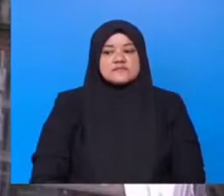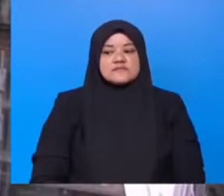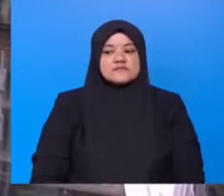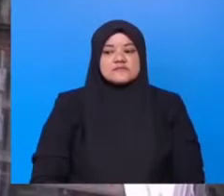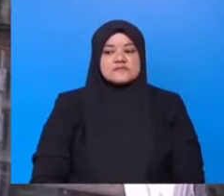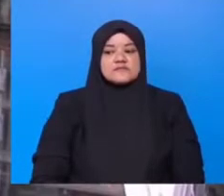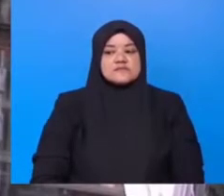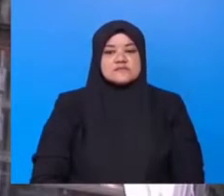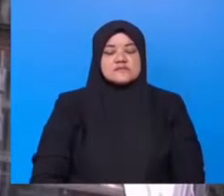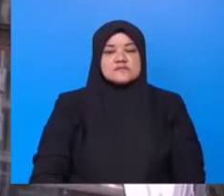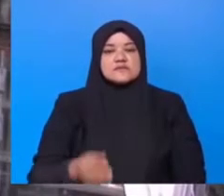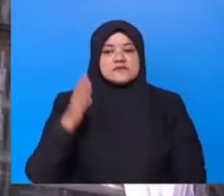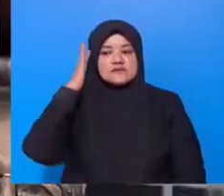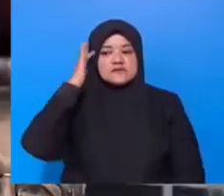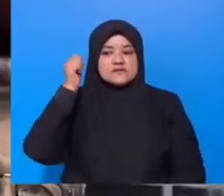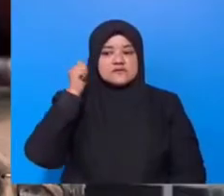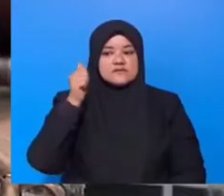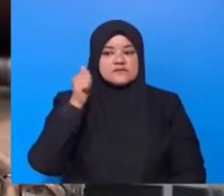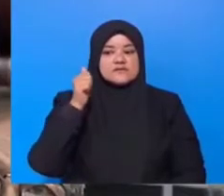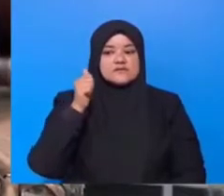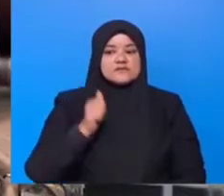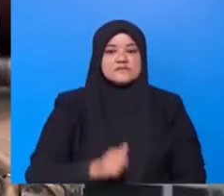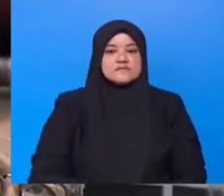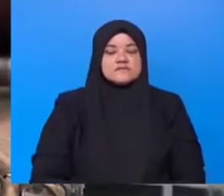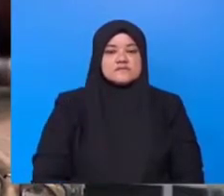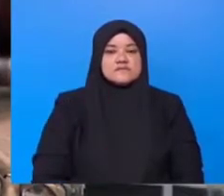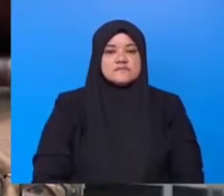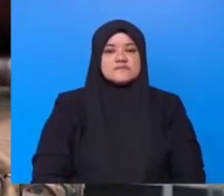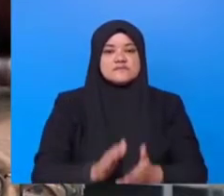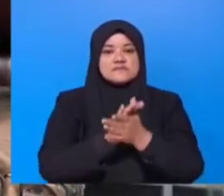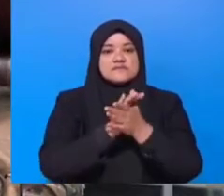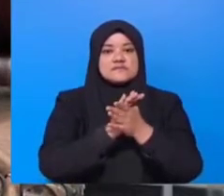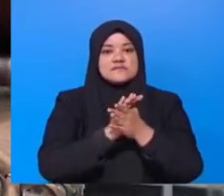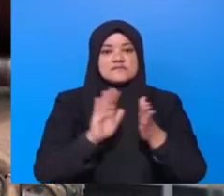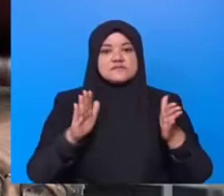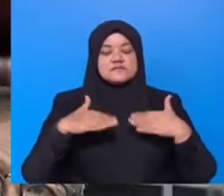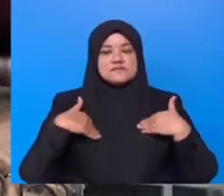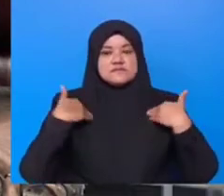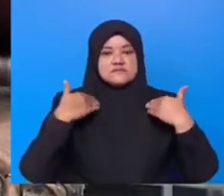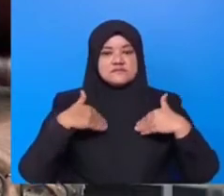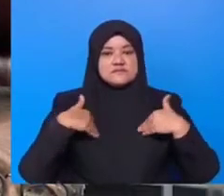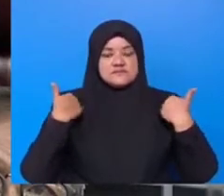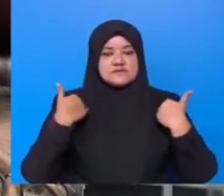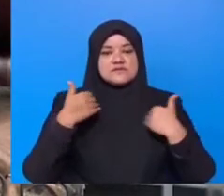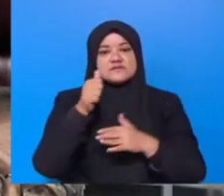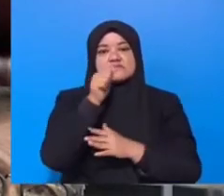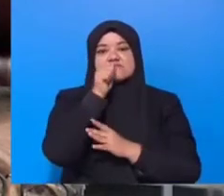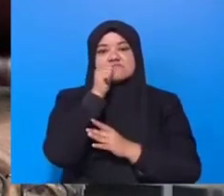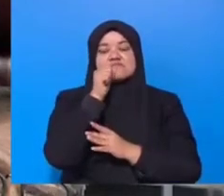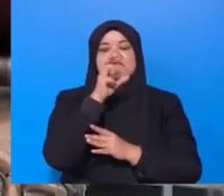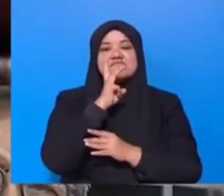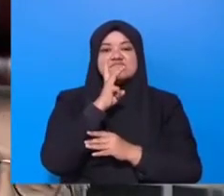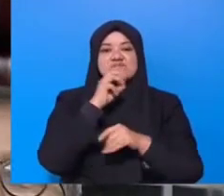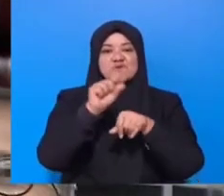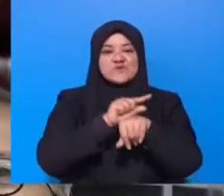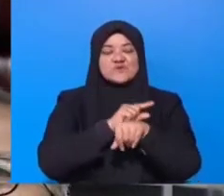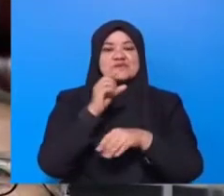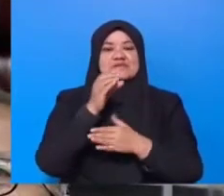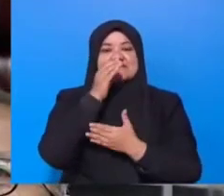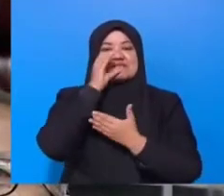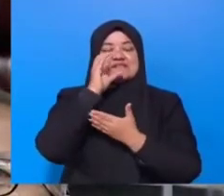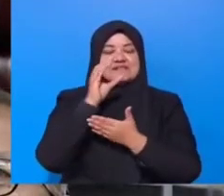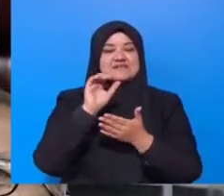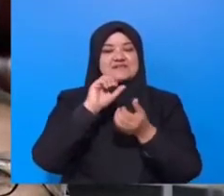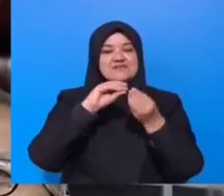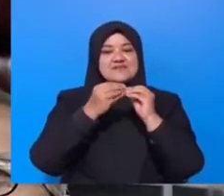Hai assalamualaikum warahmatullahi wabarakatuh dan salam sejahtera Minum Baygon gelas soklan